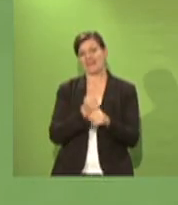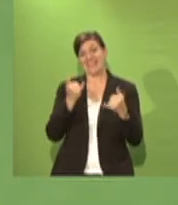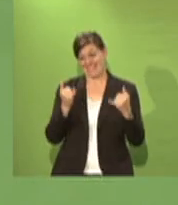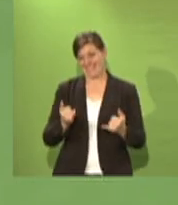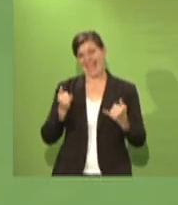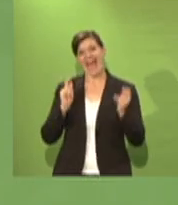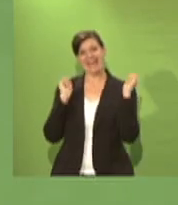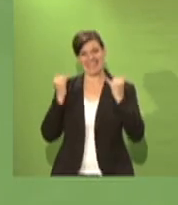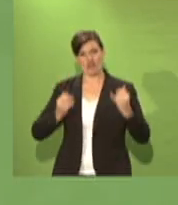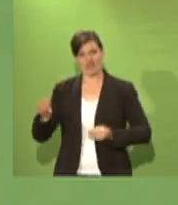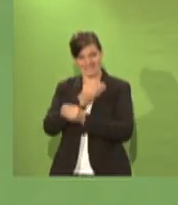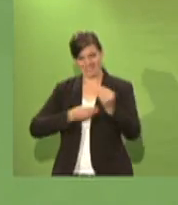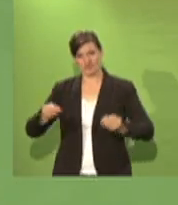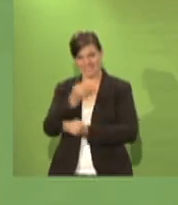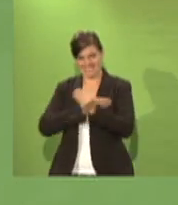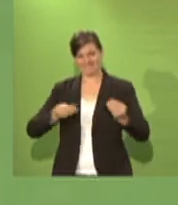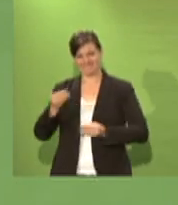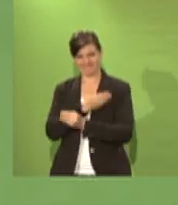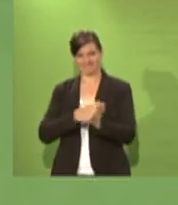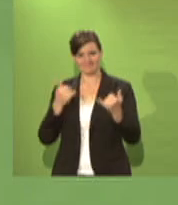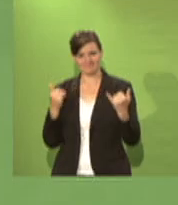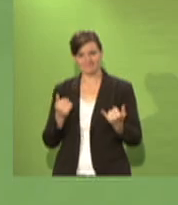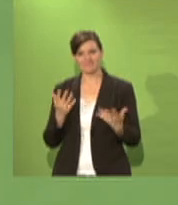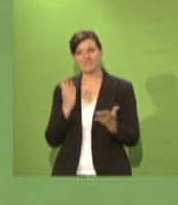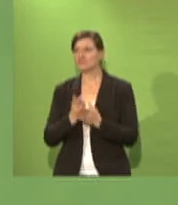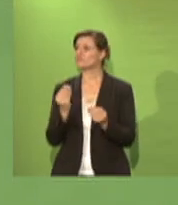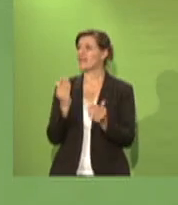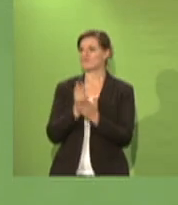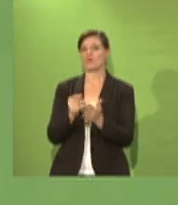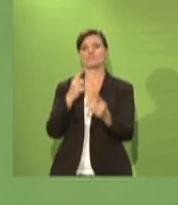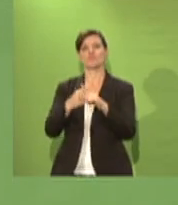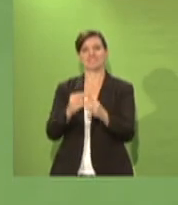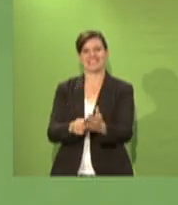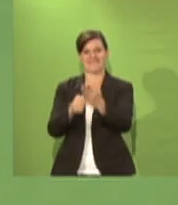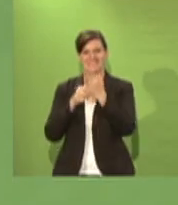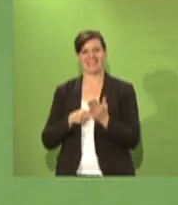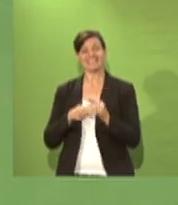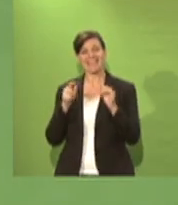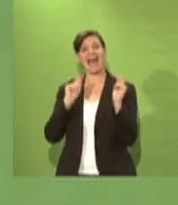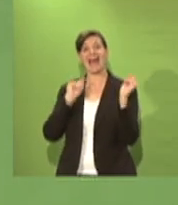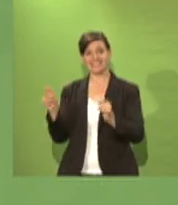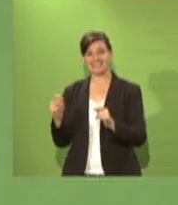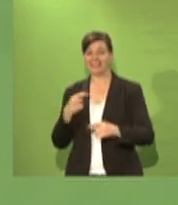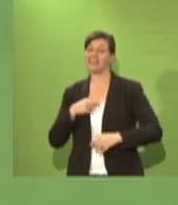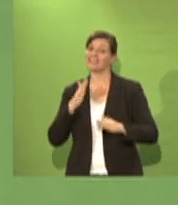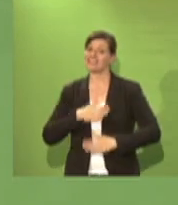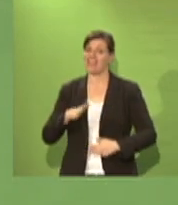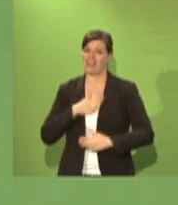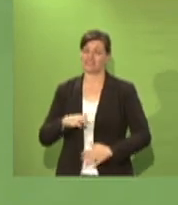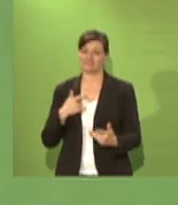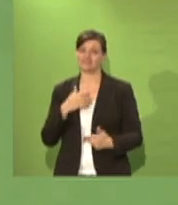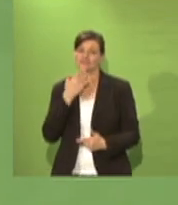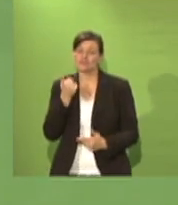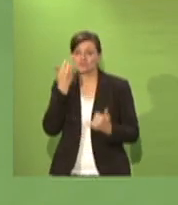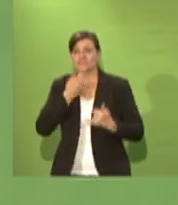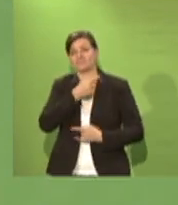hier diskutiert wird, empfinde ich als ein positives Signal. Ich begrüße diesen Antrag und werbe darum.